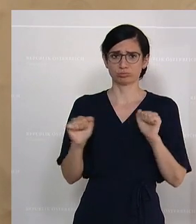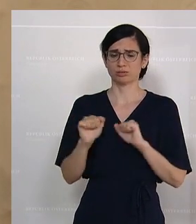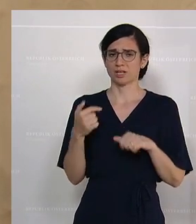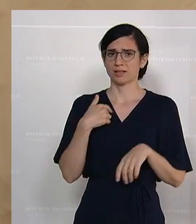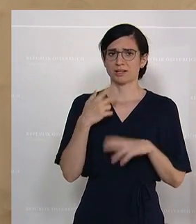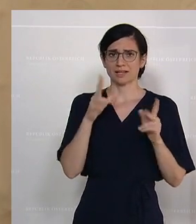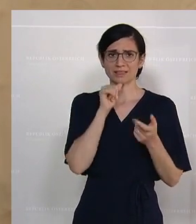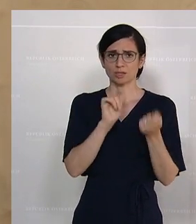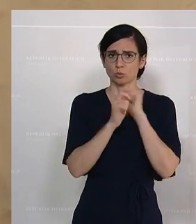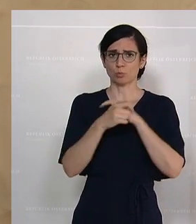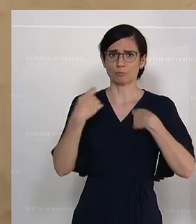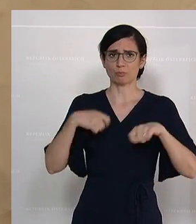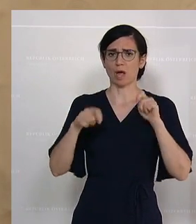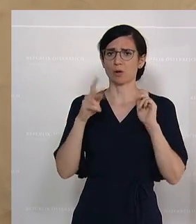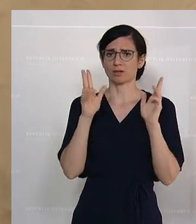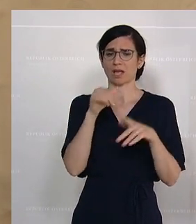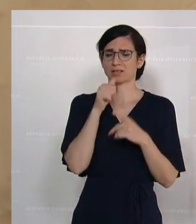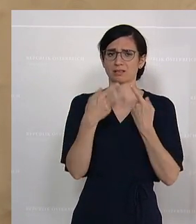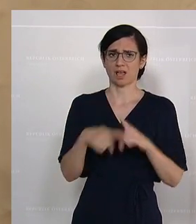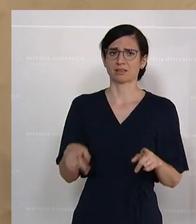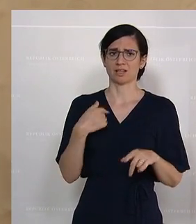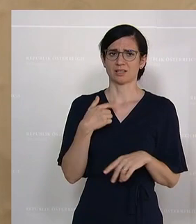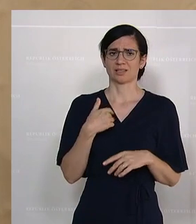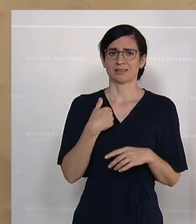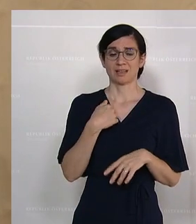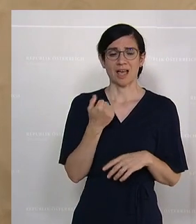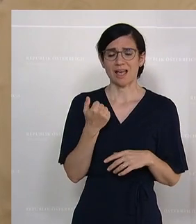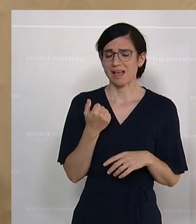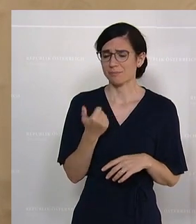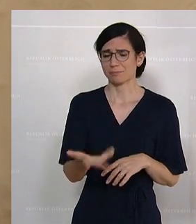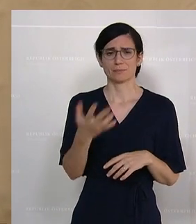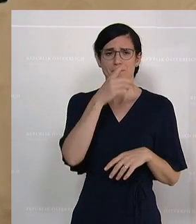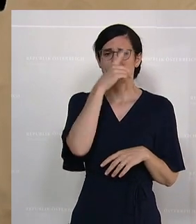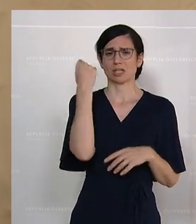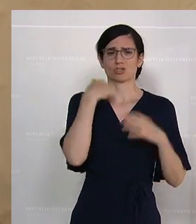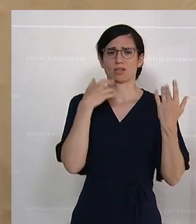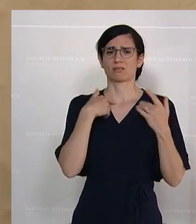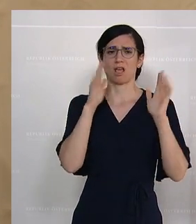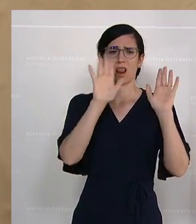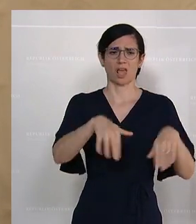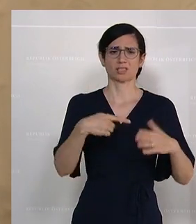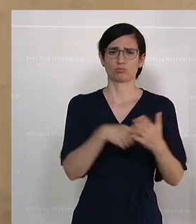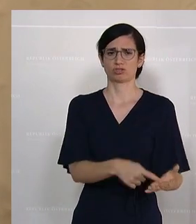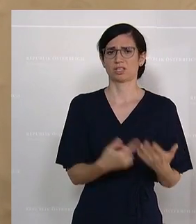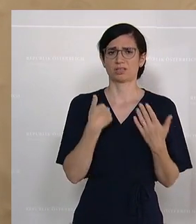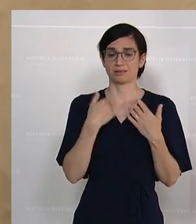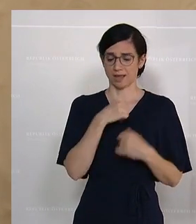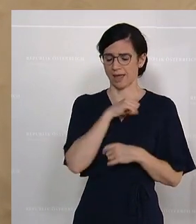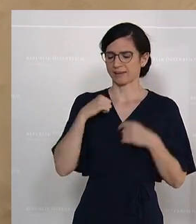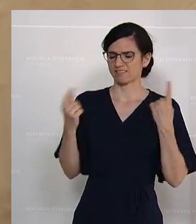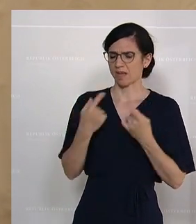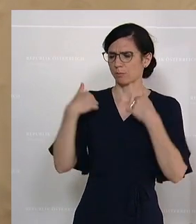umrüsten es gibt keine initiativen der regierung ihr laster einfach menschen im stich und dann wird geld ausgeben für inserate für die für die eigenwerbung